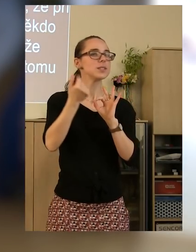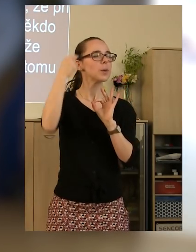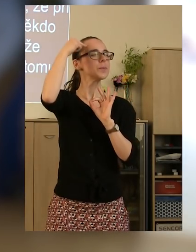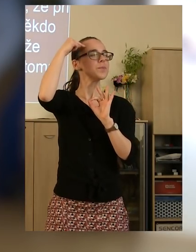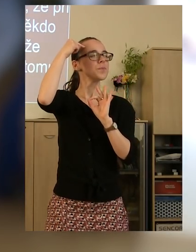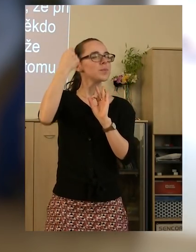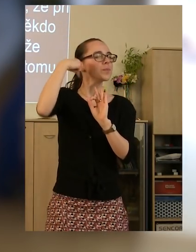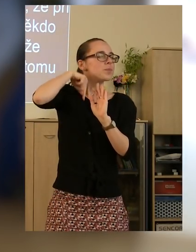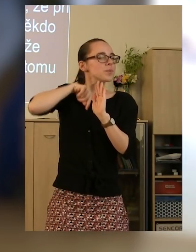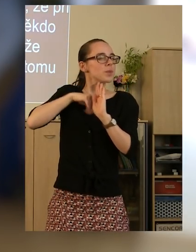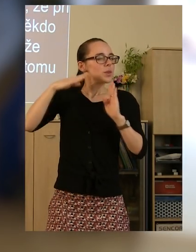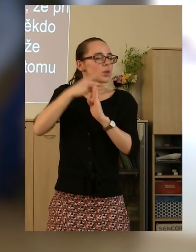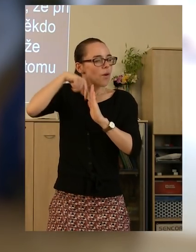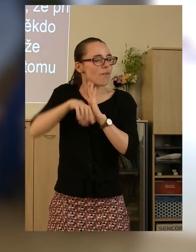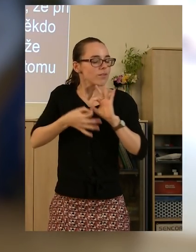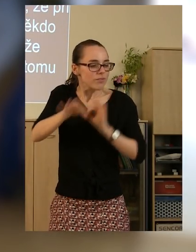hlubším, širším.